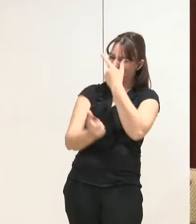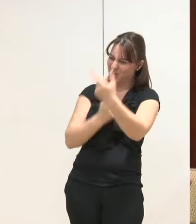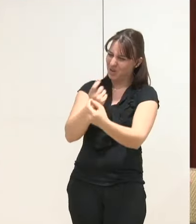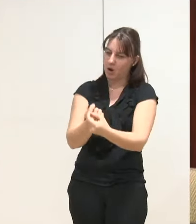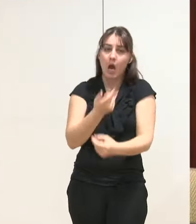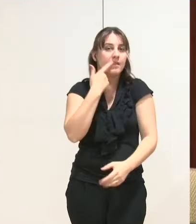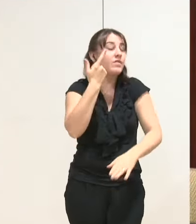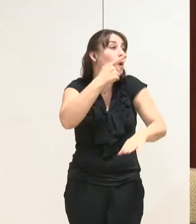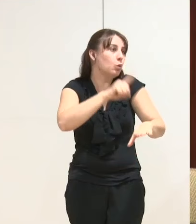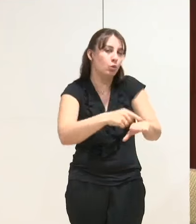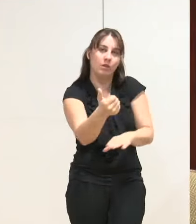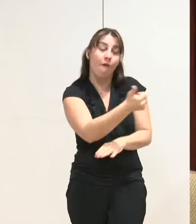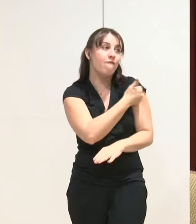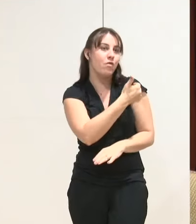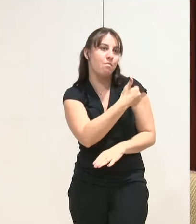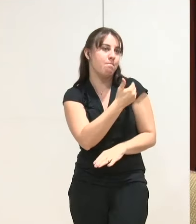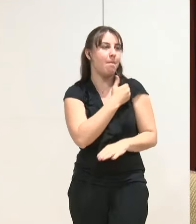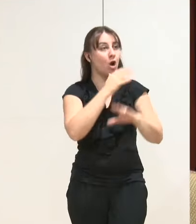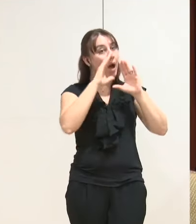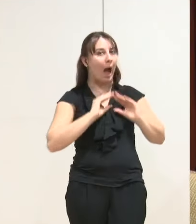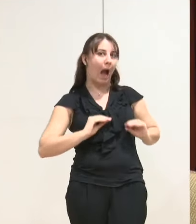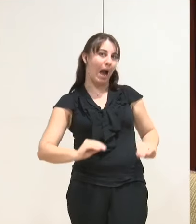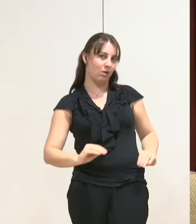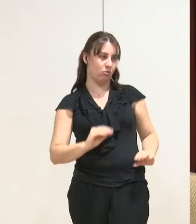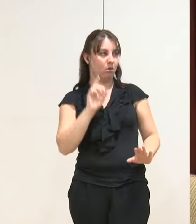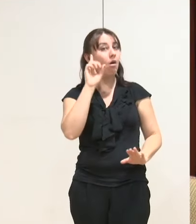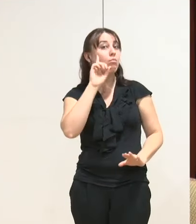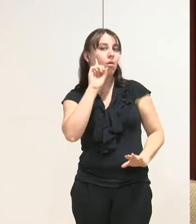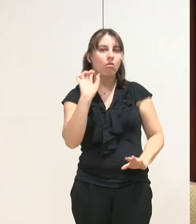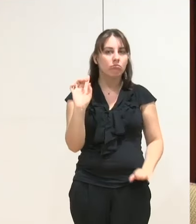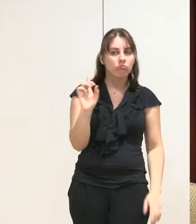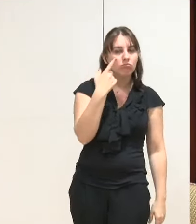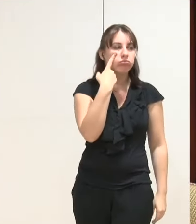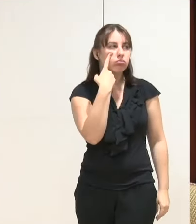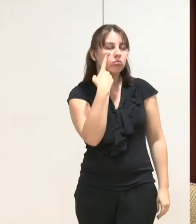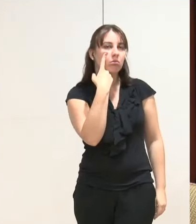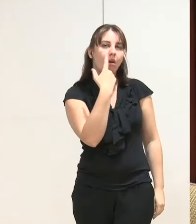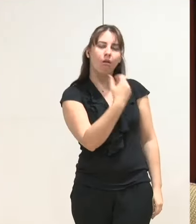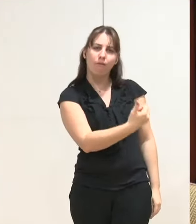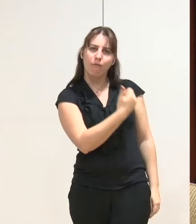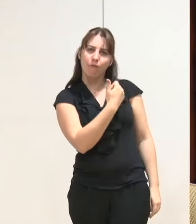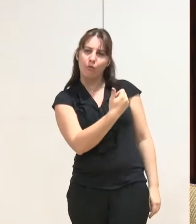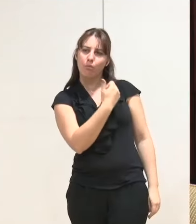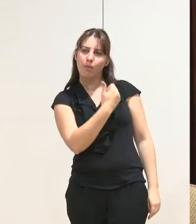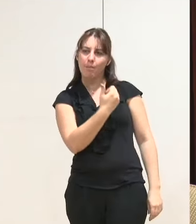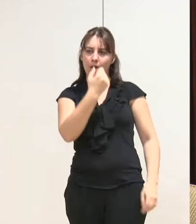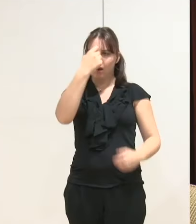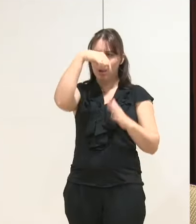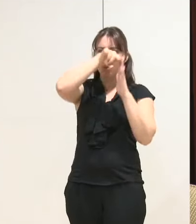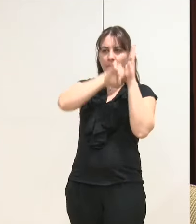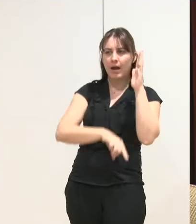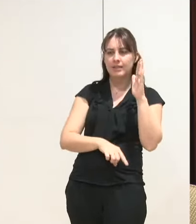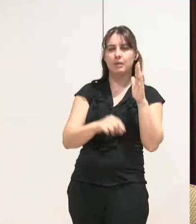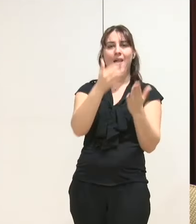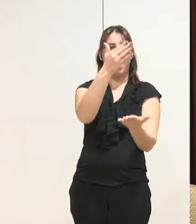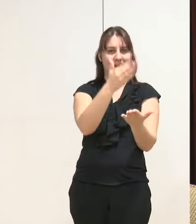immédiatement j'en suis persuadée puisque j'ai entendu dire que vous renoncez au principe d'une adsem